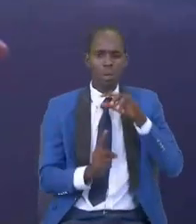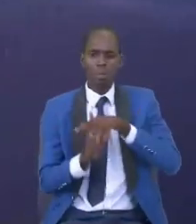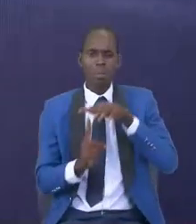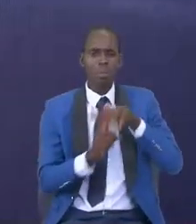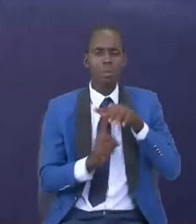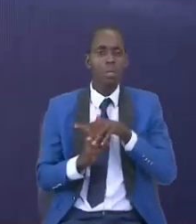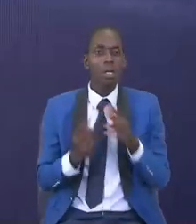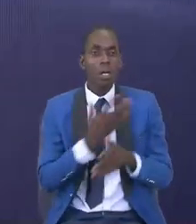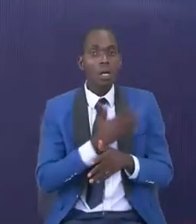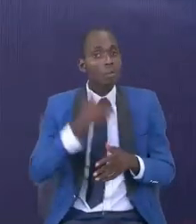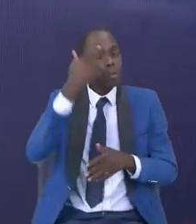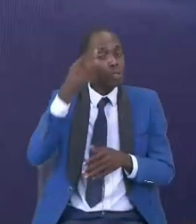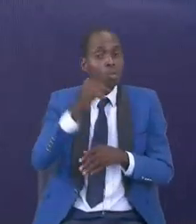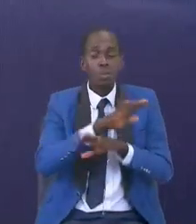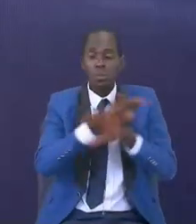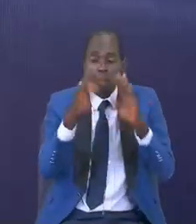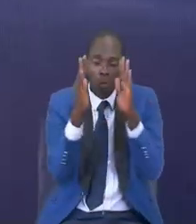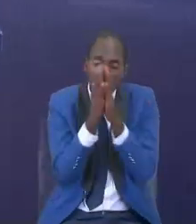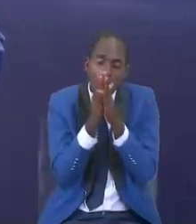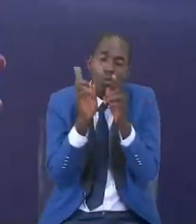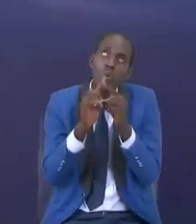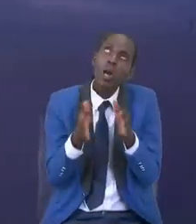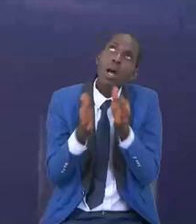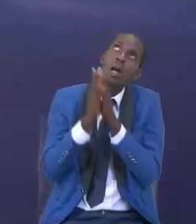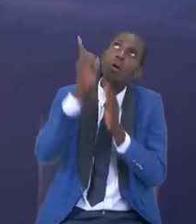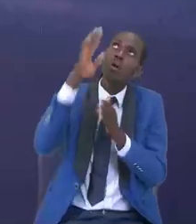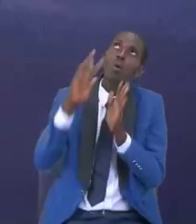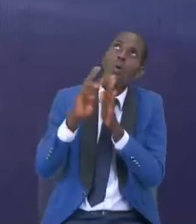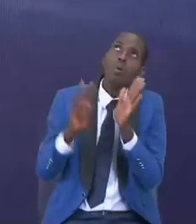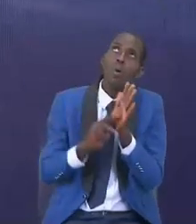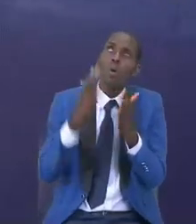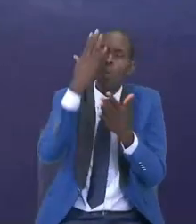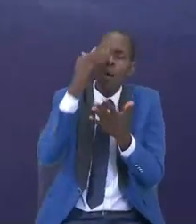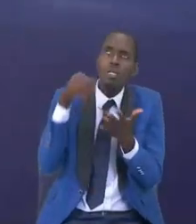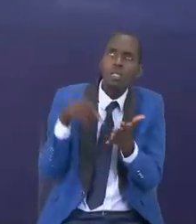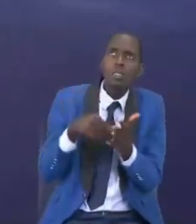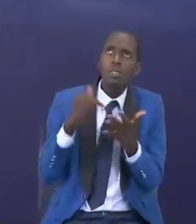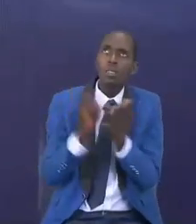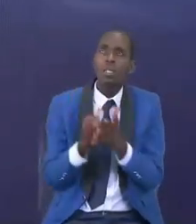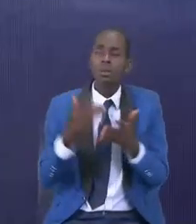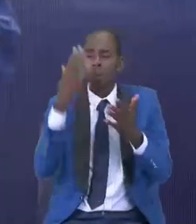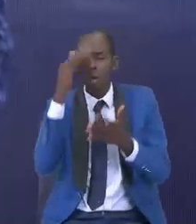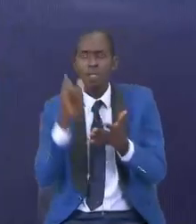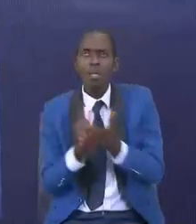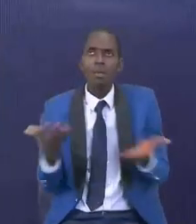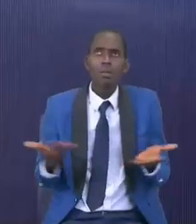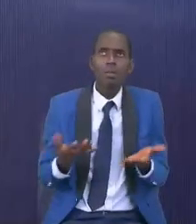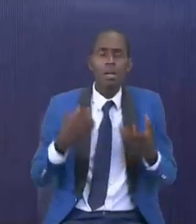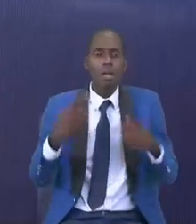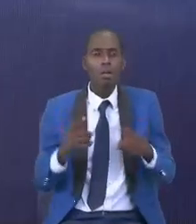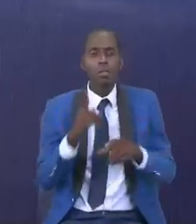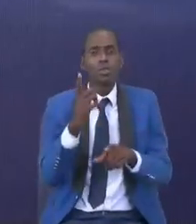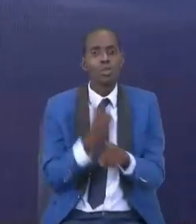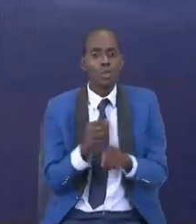problème par-là. Parce que tu n'avais pas prié pour demander au Seigneur pourquoi ceci ou pourquoi cela. Et tu as continué